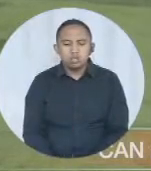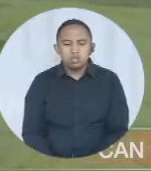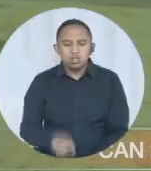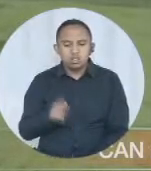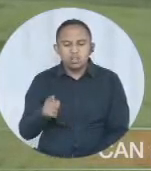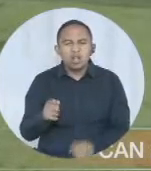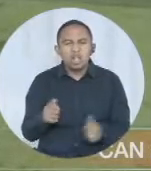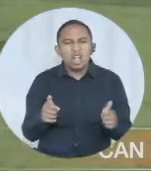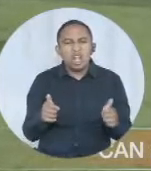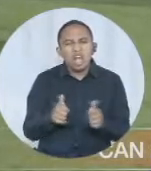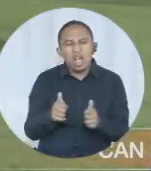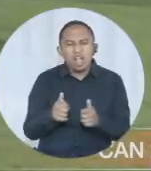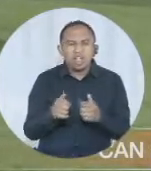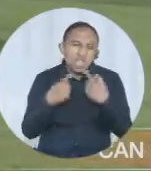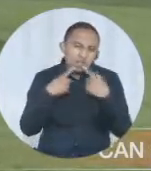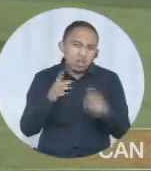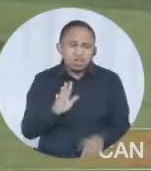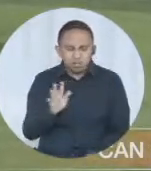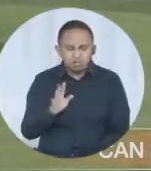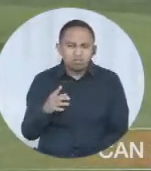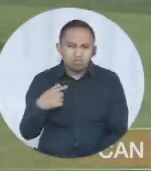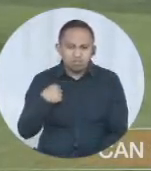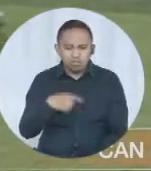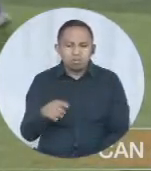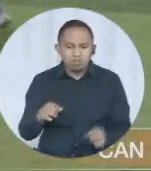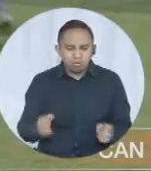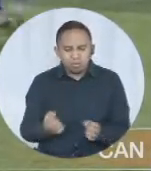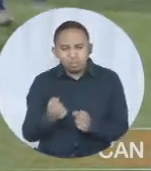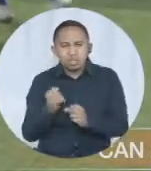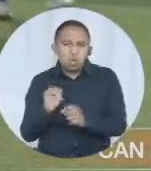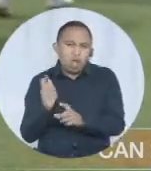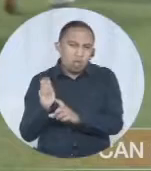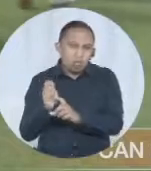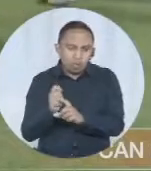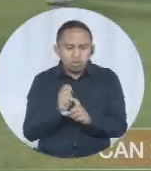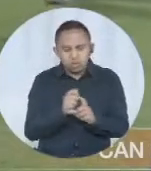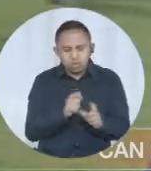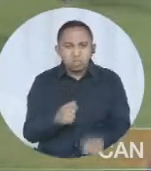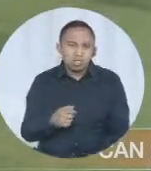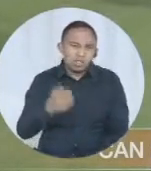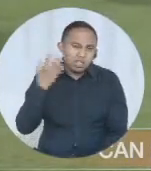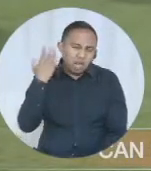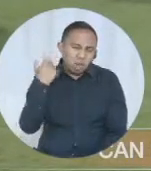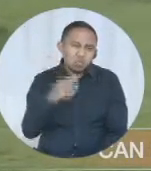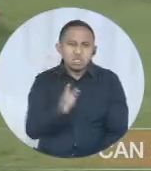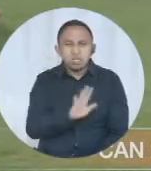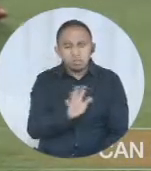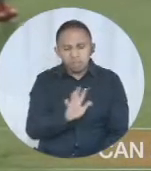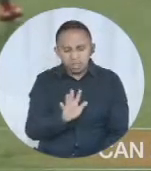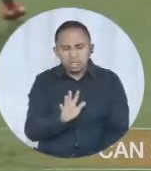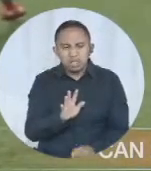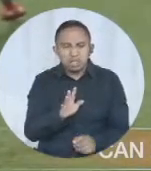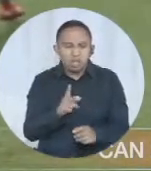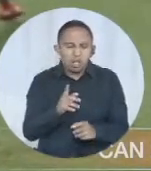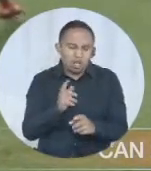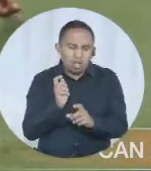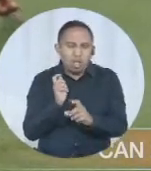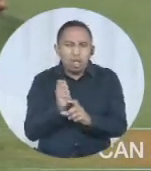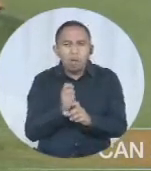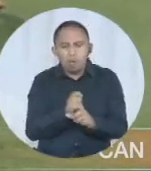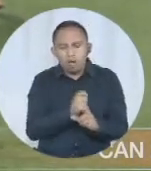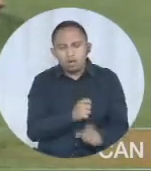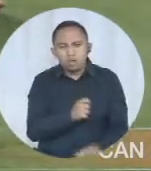kisendrasendra fa hoezahantsika mihitsy ny fanatsarana rehetra raha misy zavatra tsy nety eo aloha andeha ho atsaraina indrindra indrindra ao